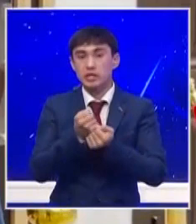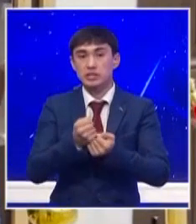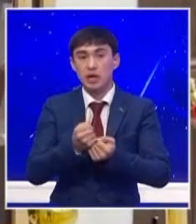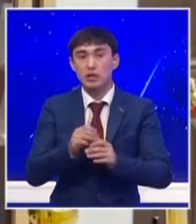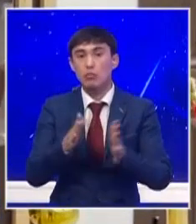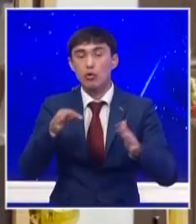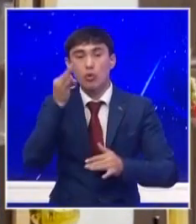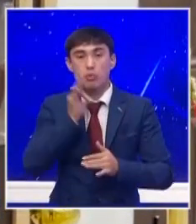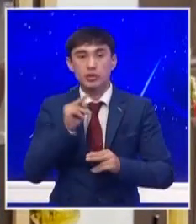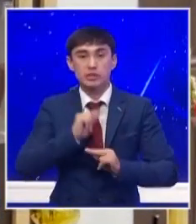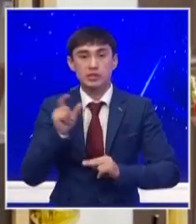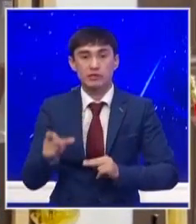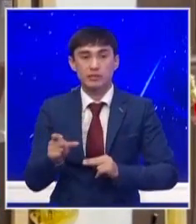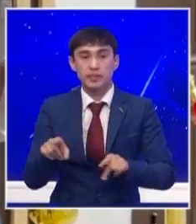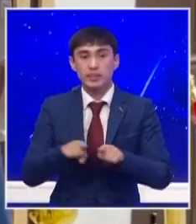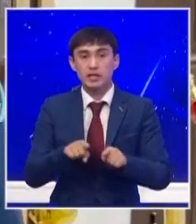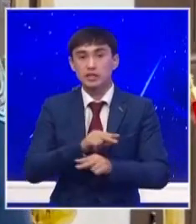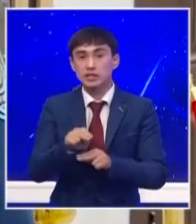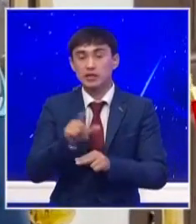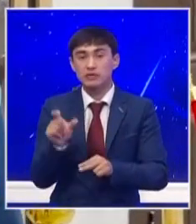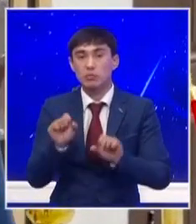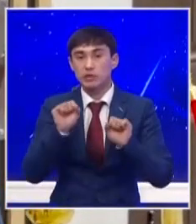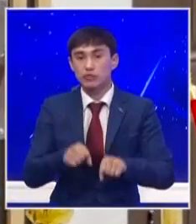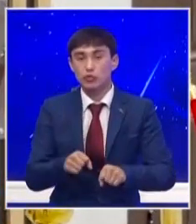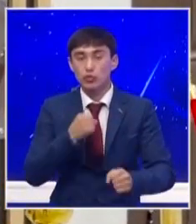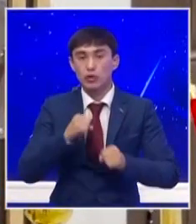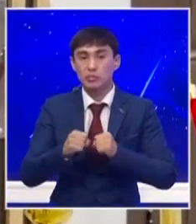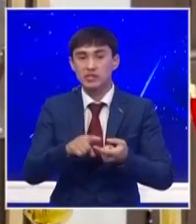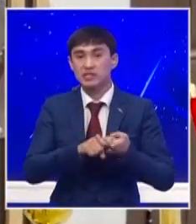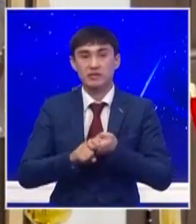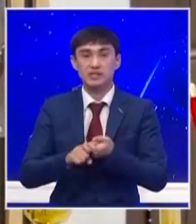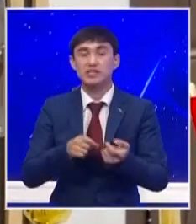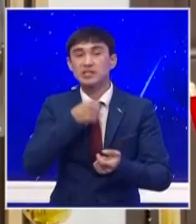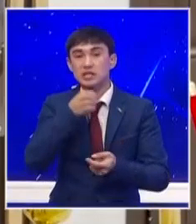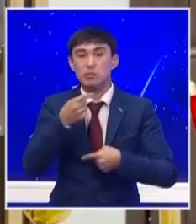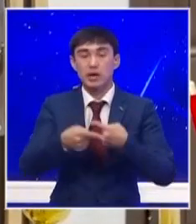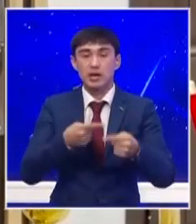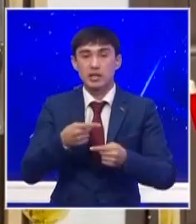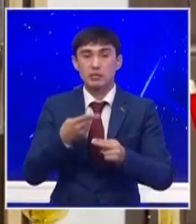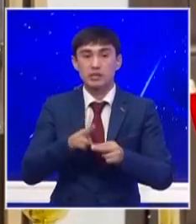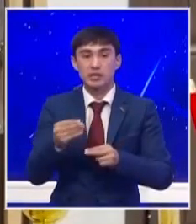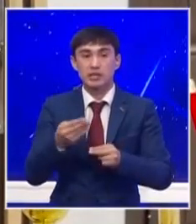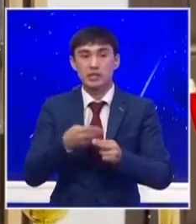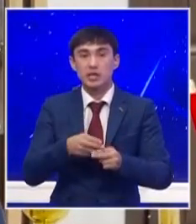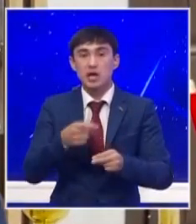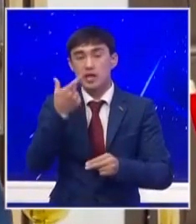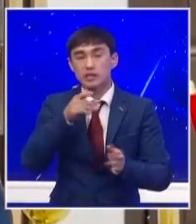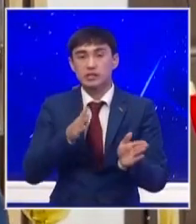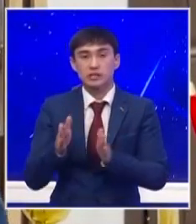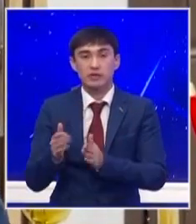от более опытных сотрудников также наставничество позволит укрепить связь со старшим поколением касательно этической